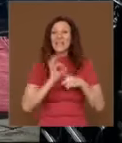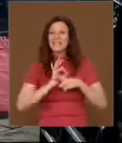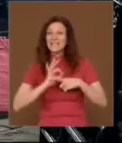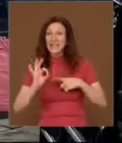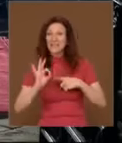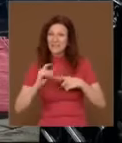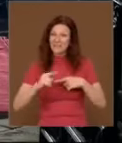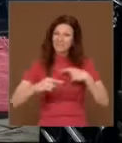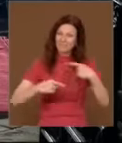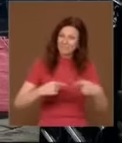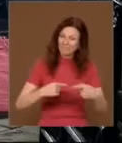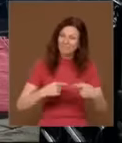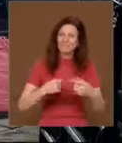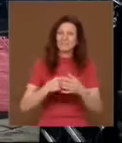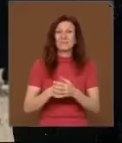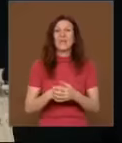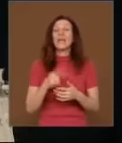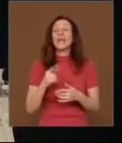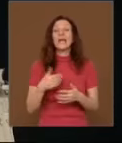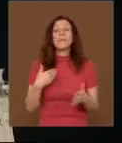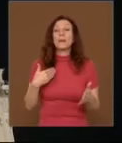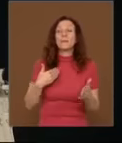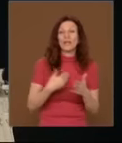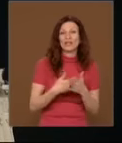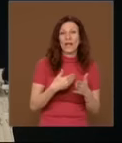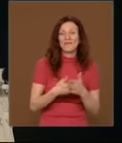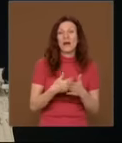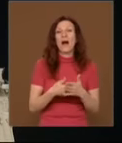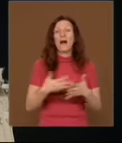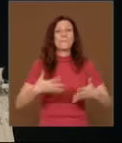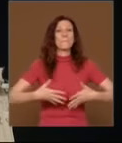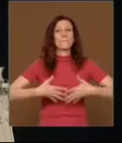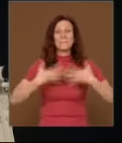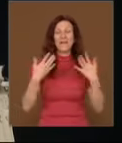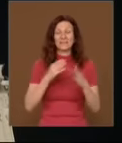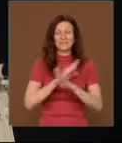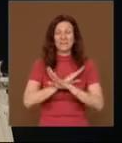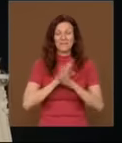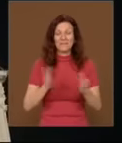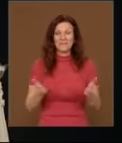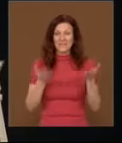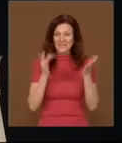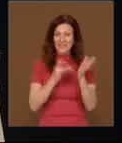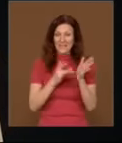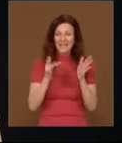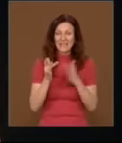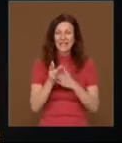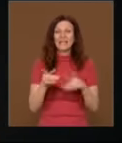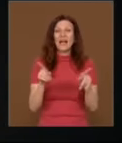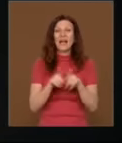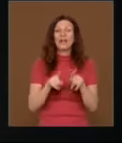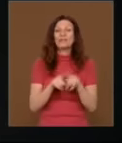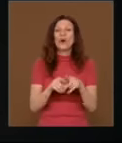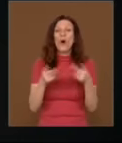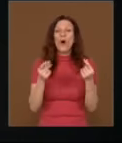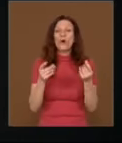така наречения пентикостарен период. Празника Възкресение Христово играе с ролята